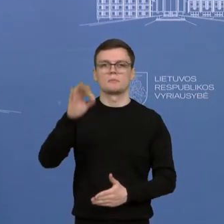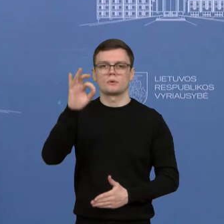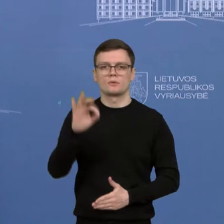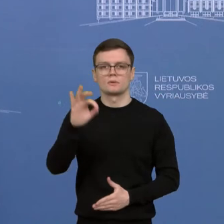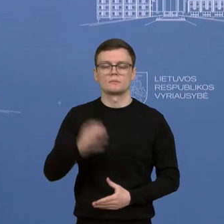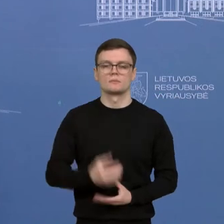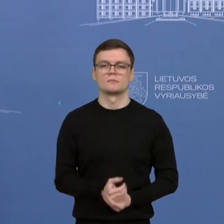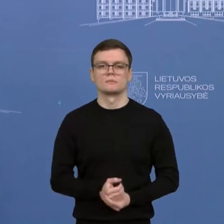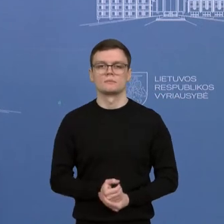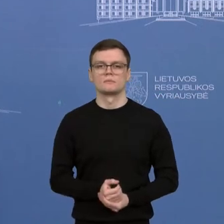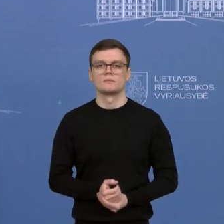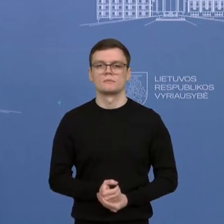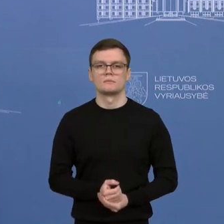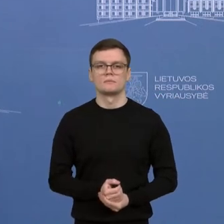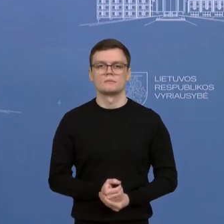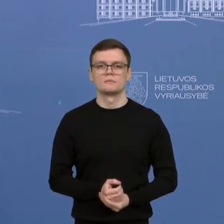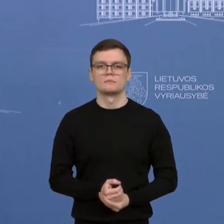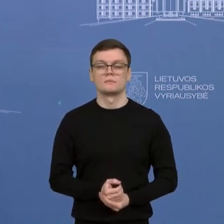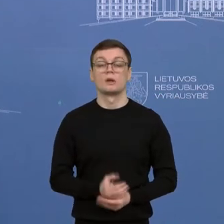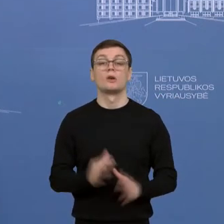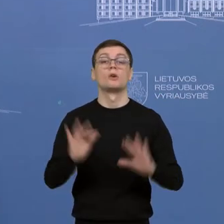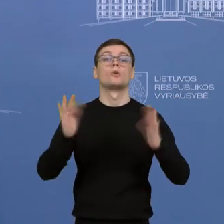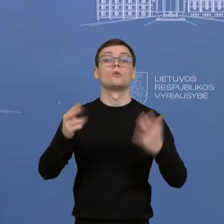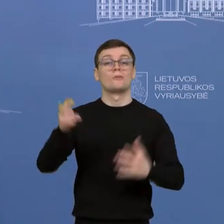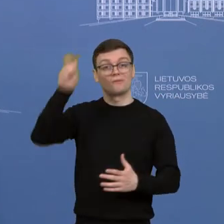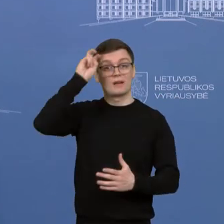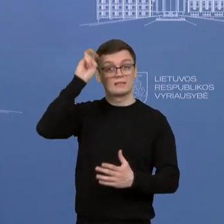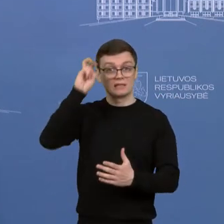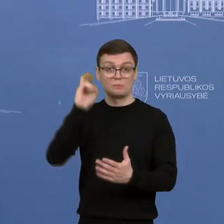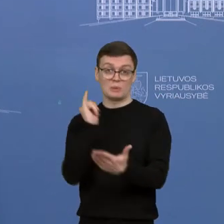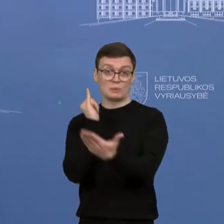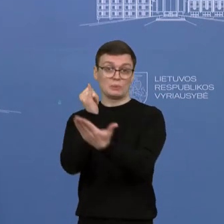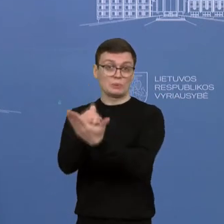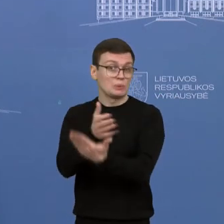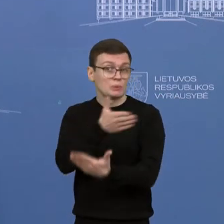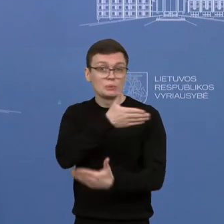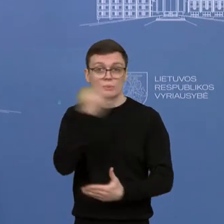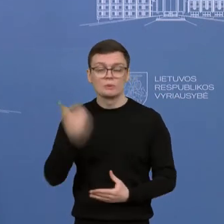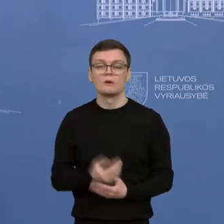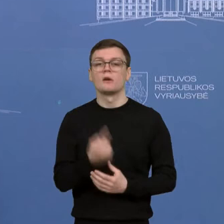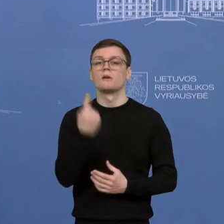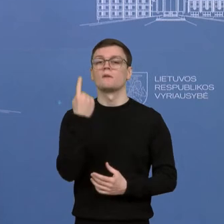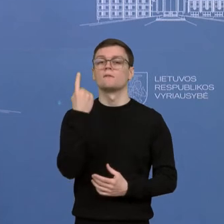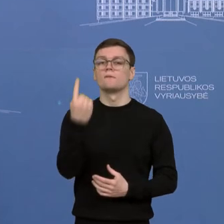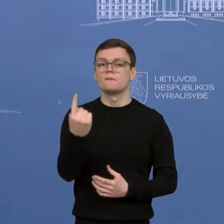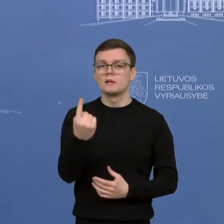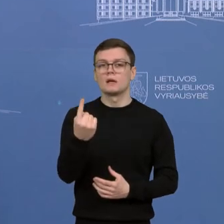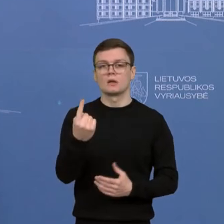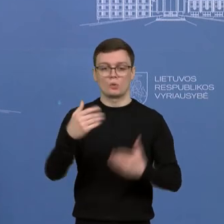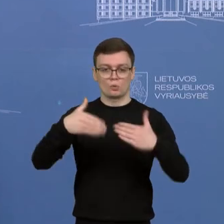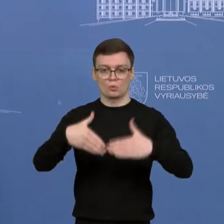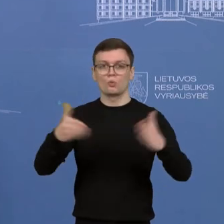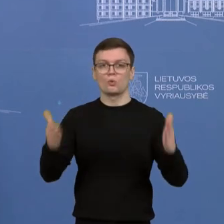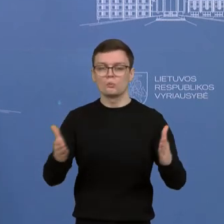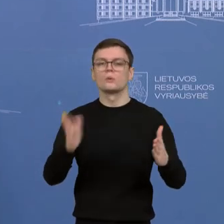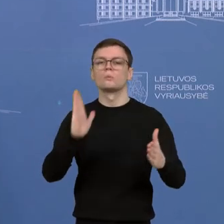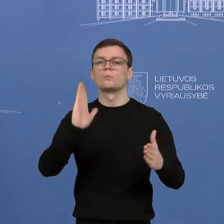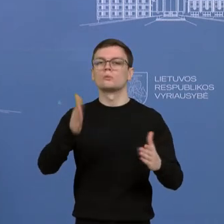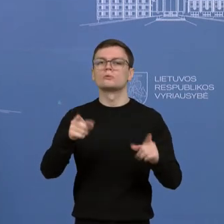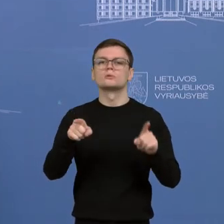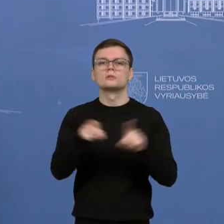40-50%. Jeigu nebūtų skiriama valstybės subsidija vienam kubiniam metrui, tai tarifas auktų